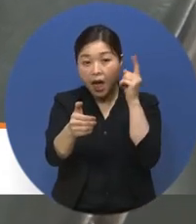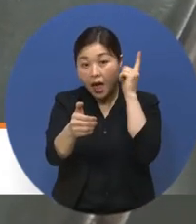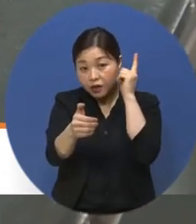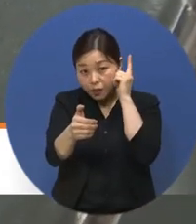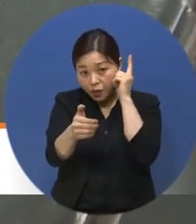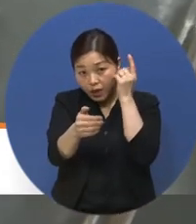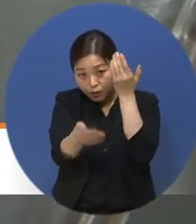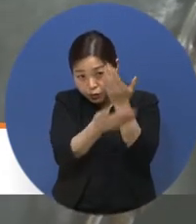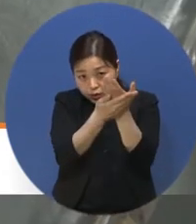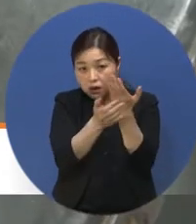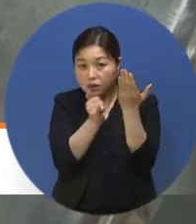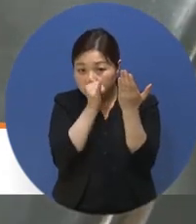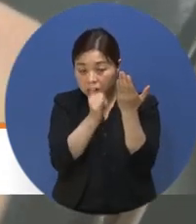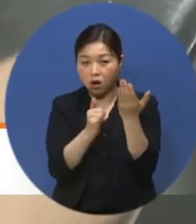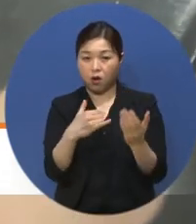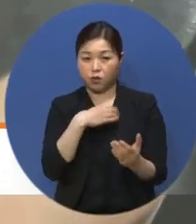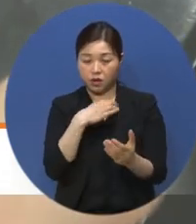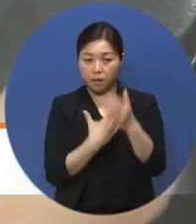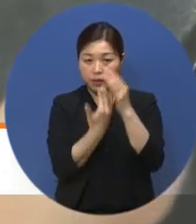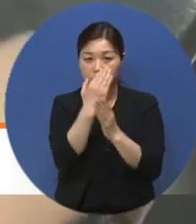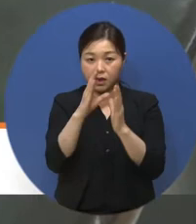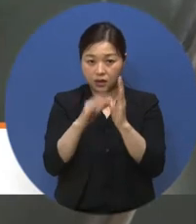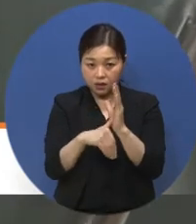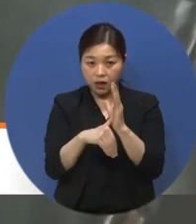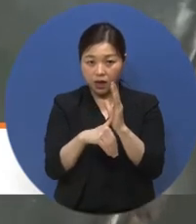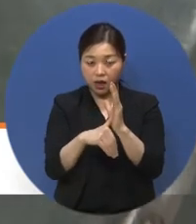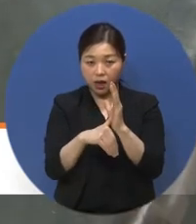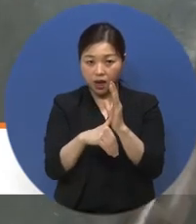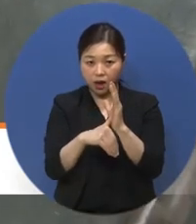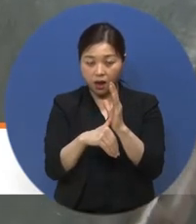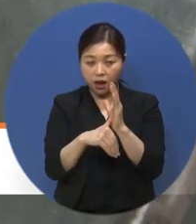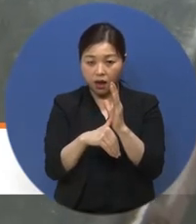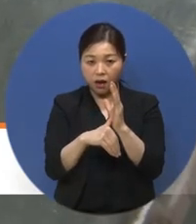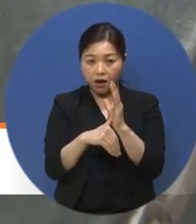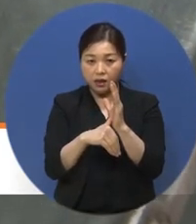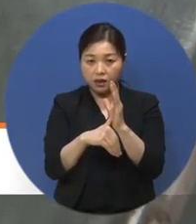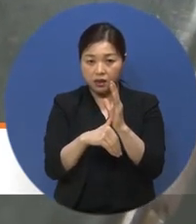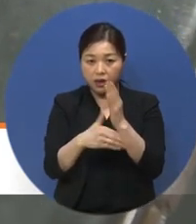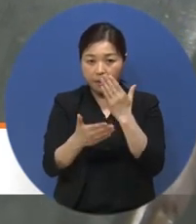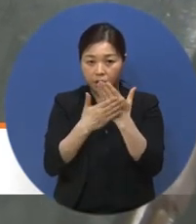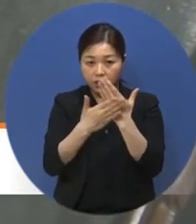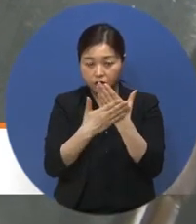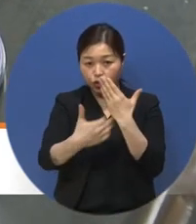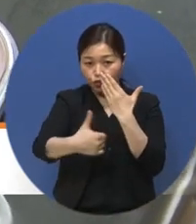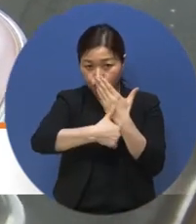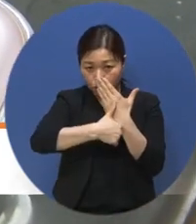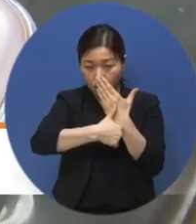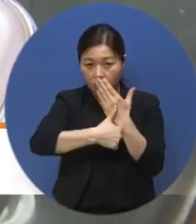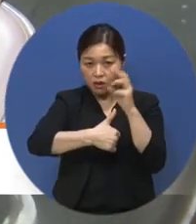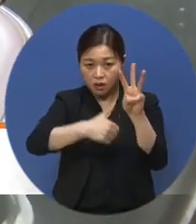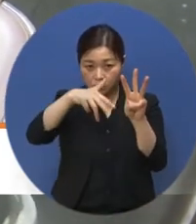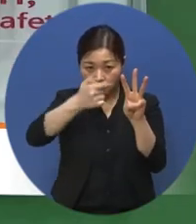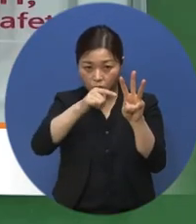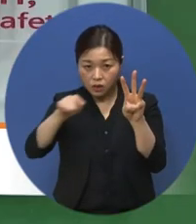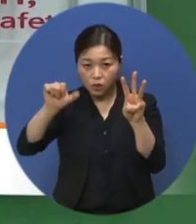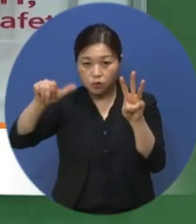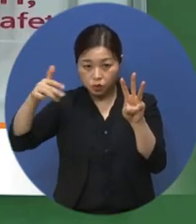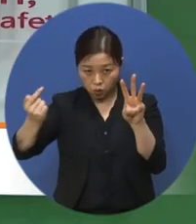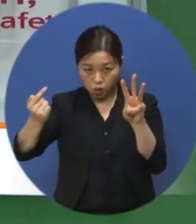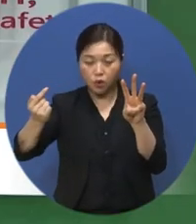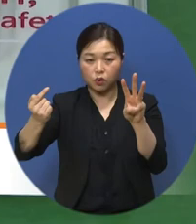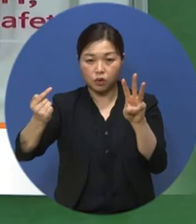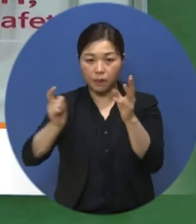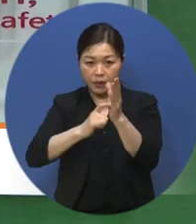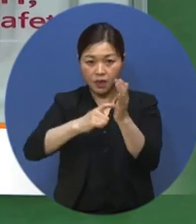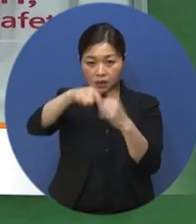서리로 위급상황 발생시 비상 버튼을 3초 해서 5초 동안 누르면 비상 메시지와 위치정보 그리고